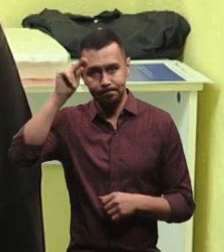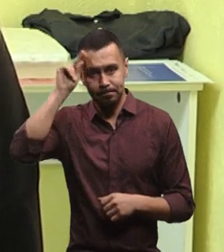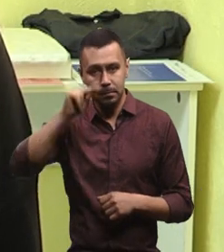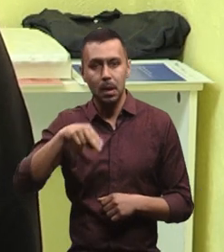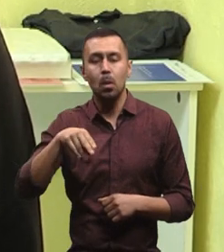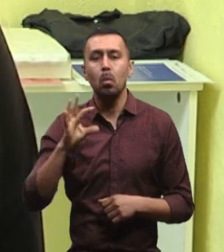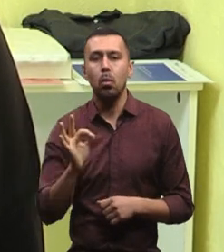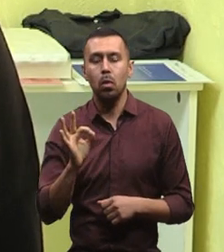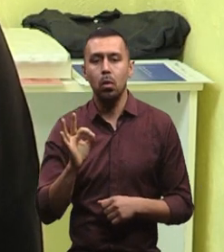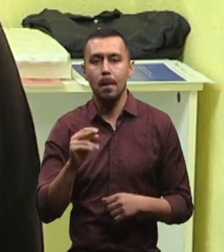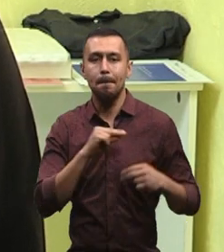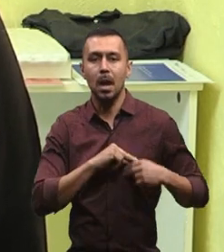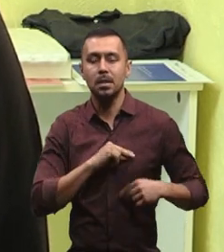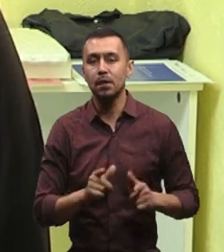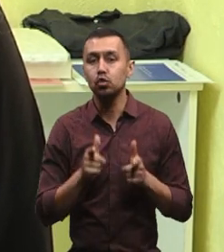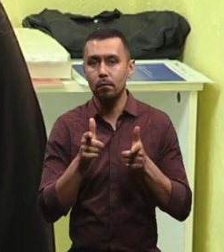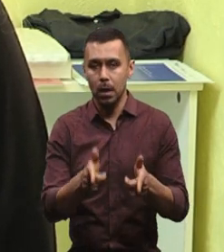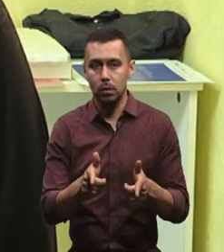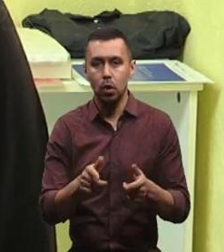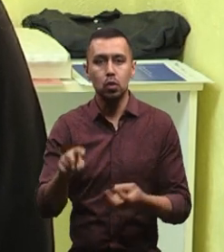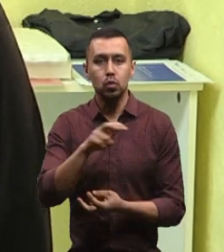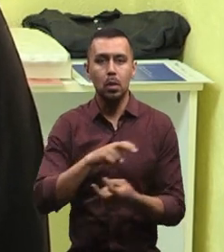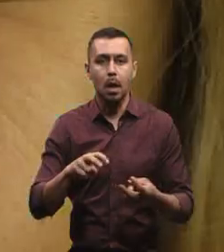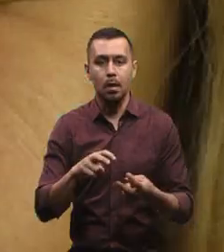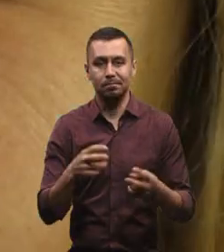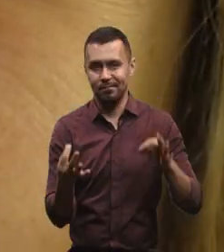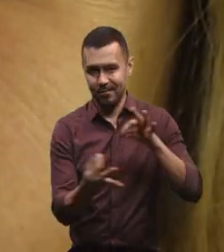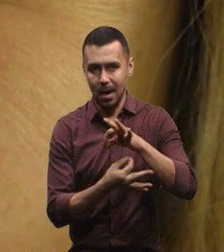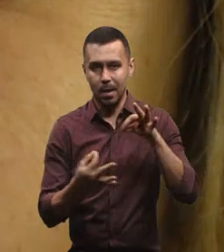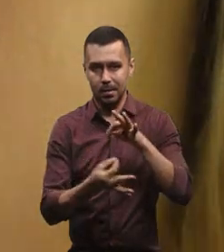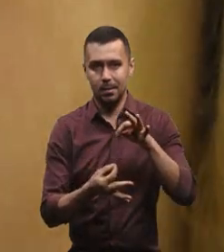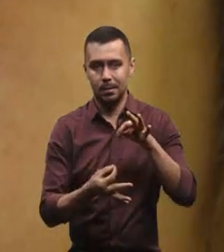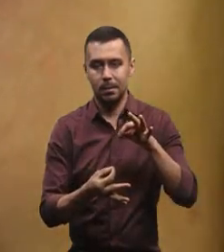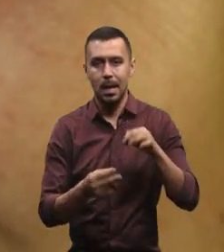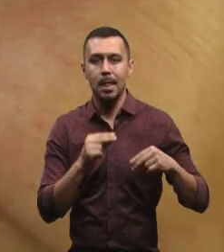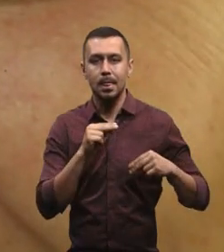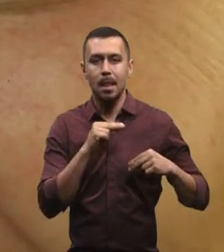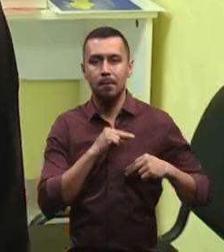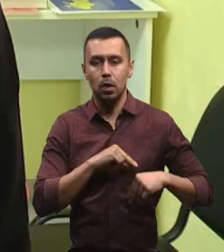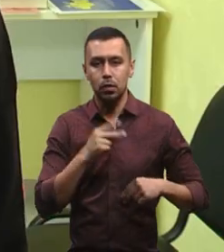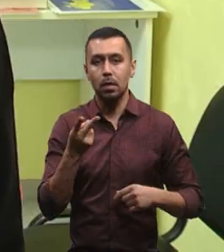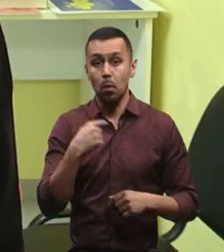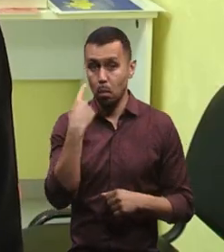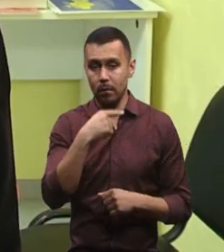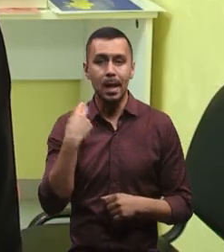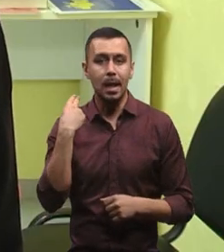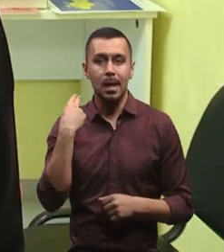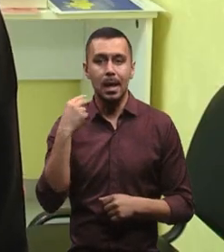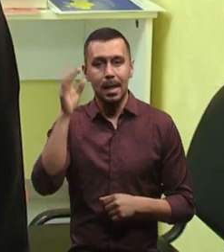по працевлаштуванню, шукаю вакансії, навчаюся двом мовам – німецької